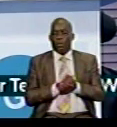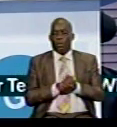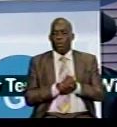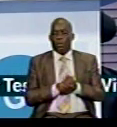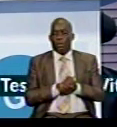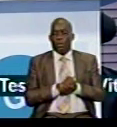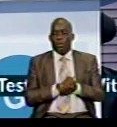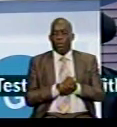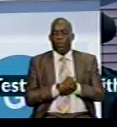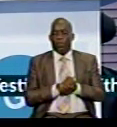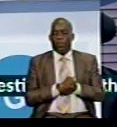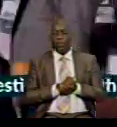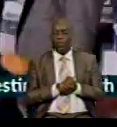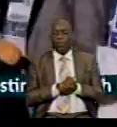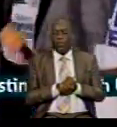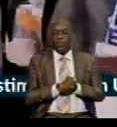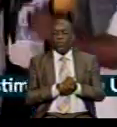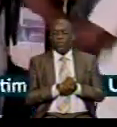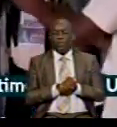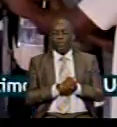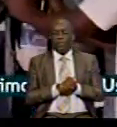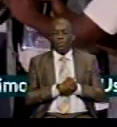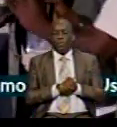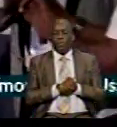problèmes de respiration et